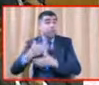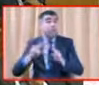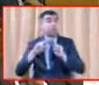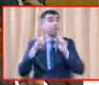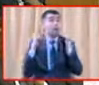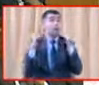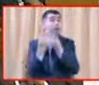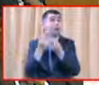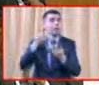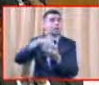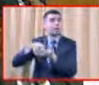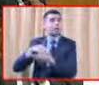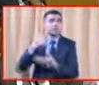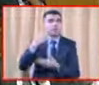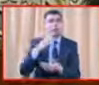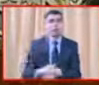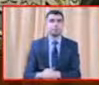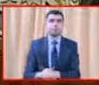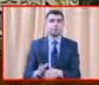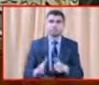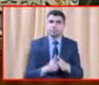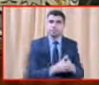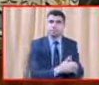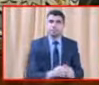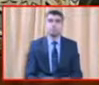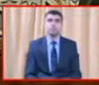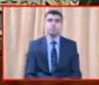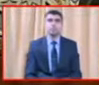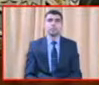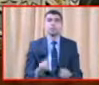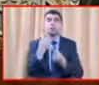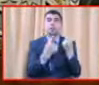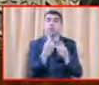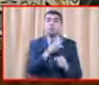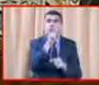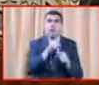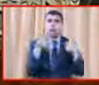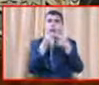متعدده. وشكرا سيد الوزير. شكرا سيده النائبه. هل من تعقيبات اضافيه؟